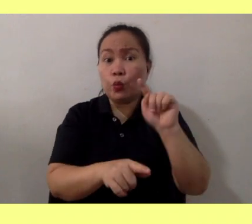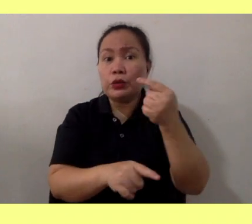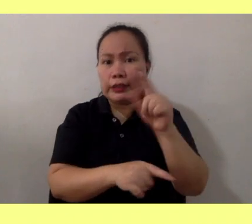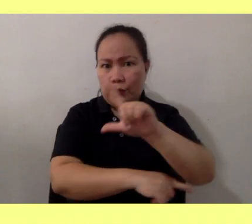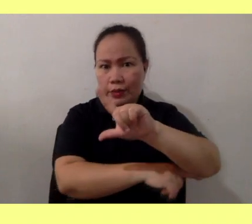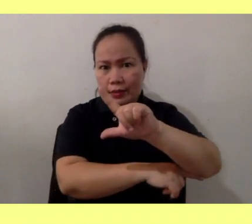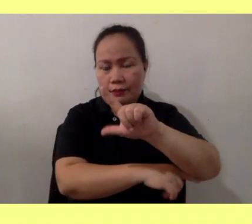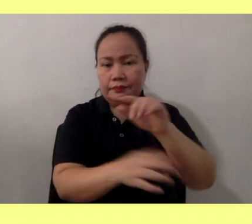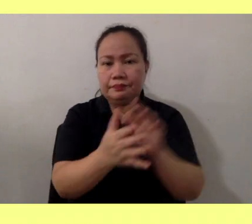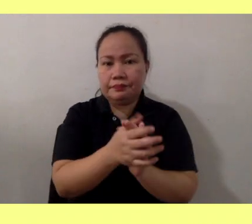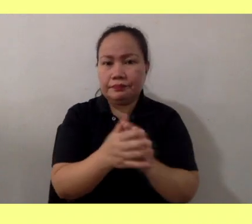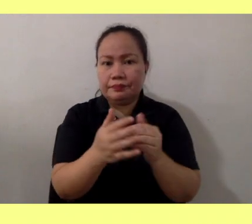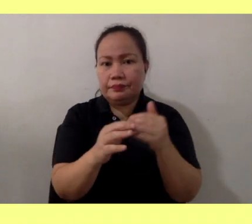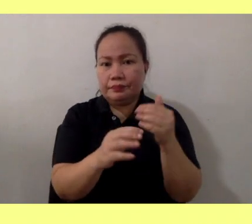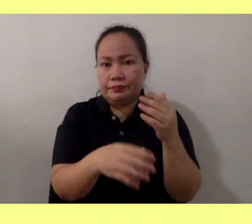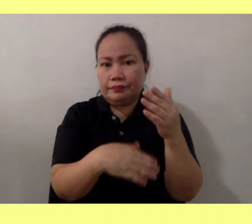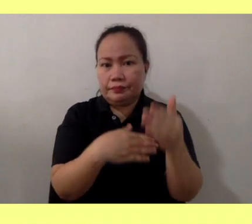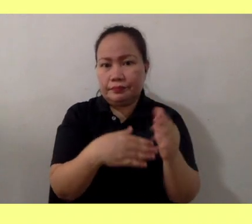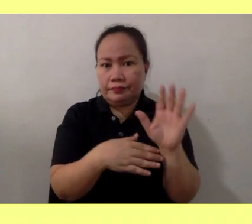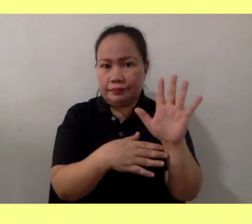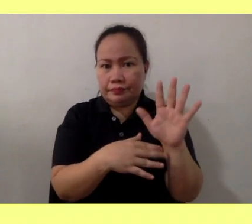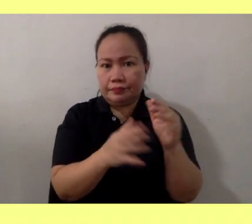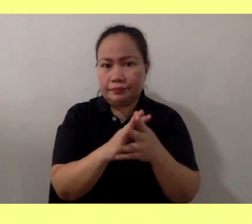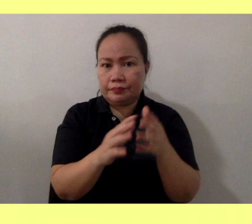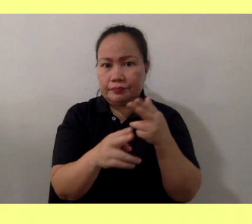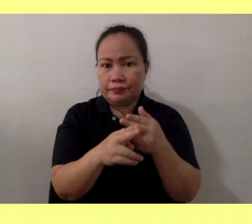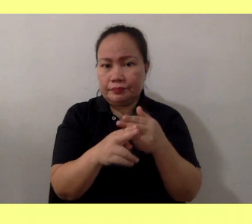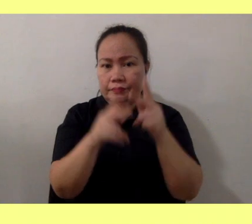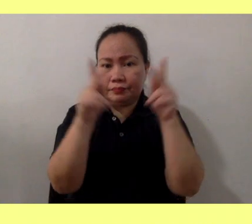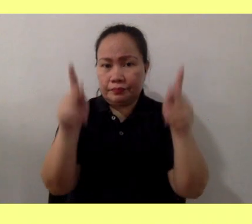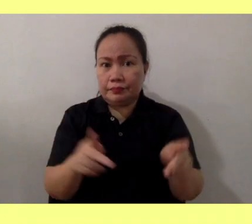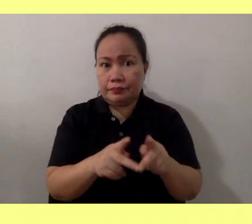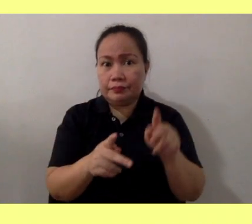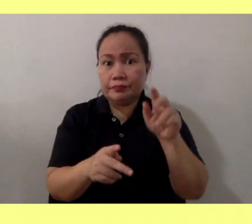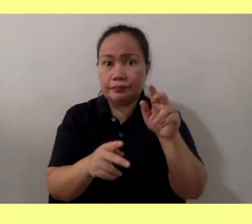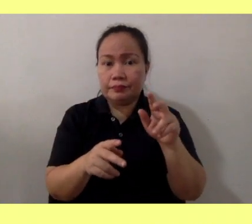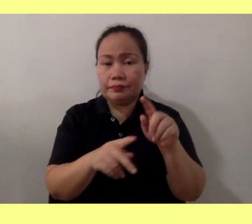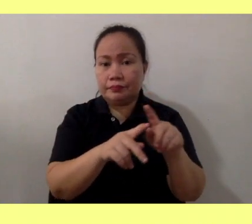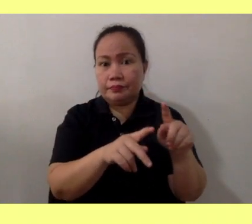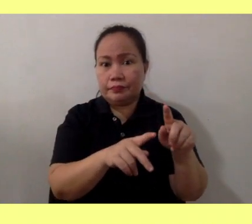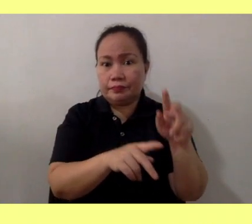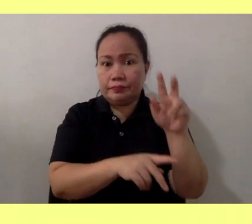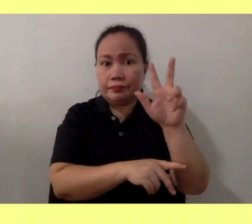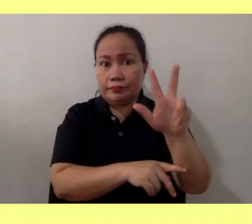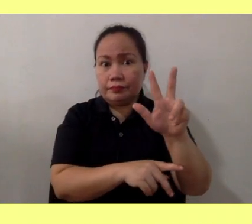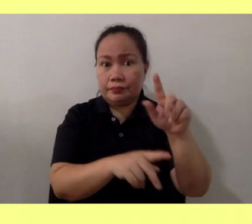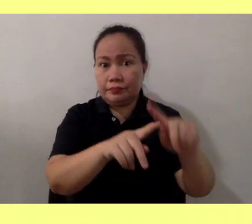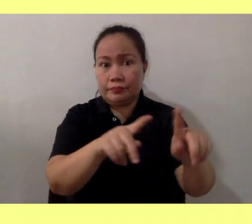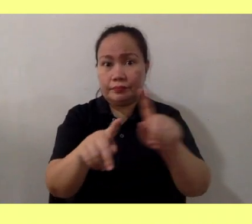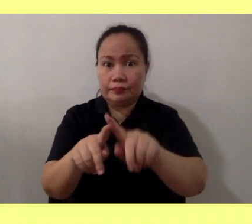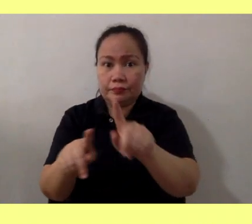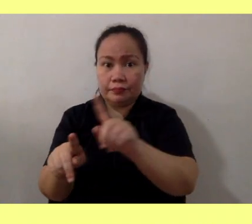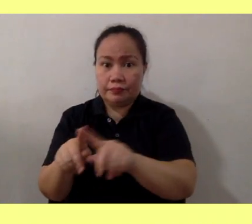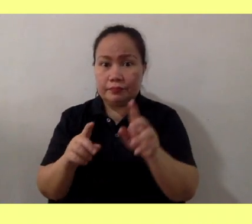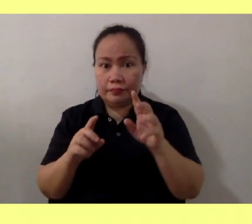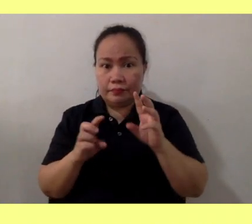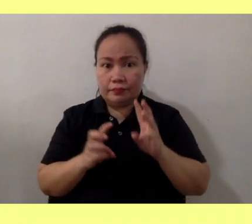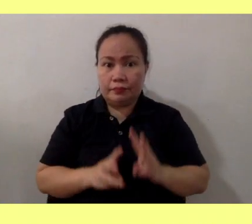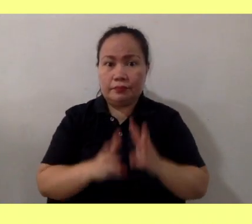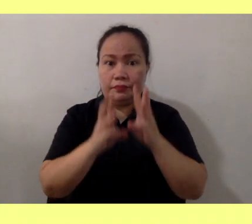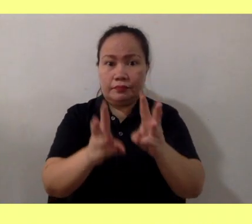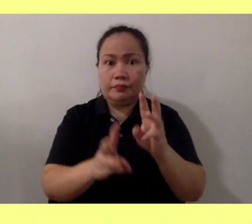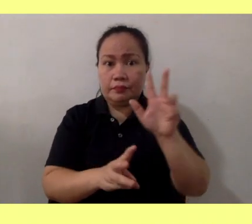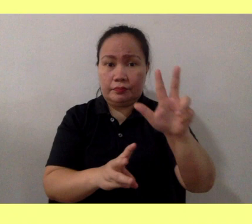dyan. Next, name the plane in 3 different ways using 3 points. So, ito na yon yung 3 points. So, ito yung pwede mo